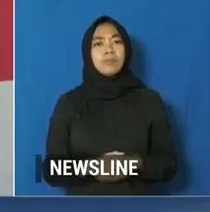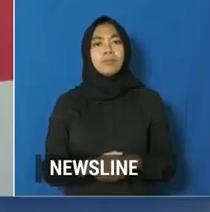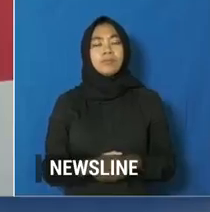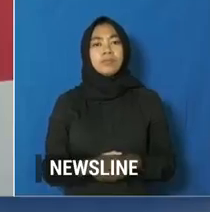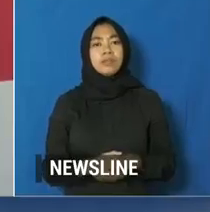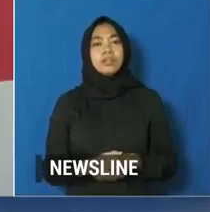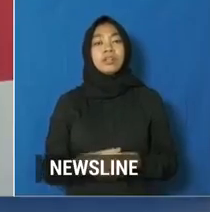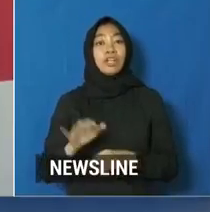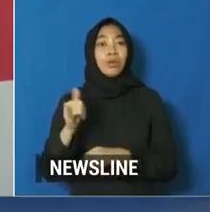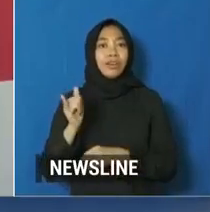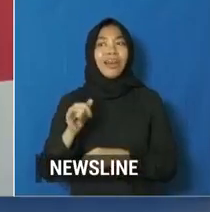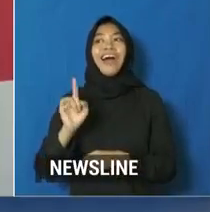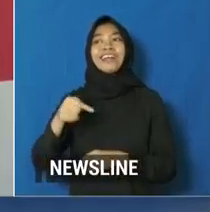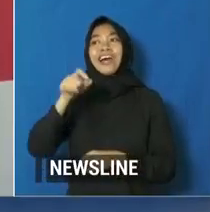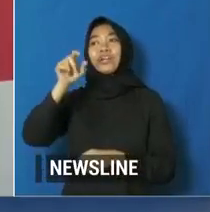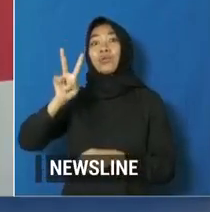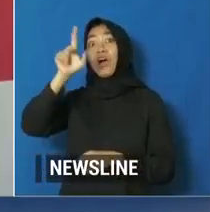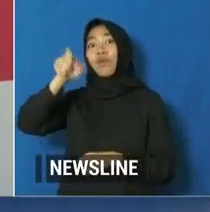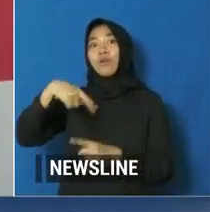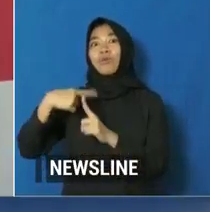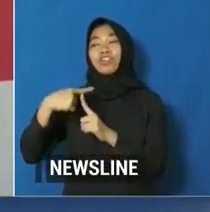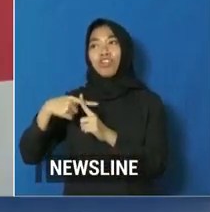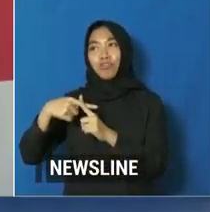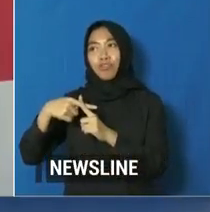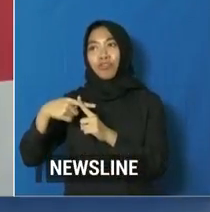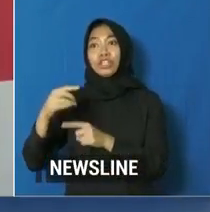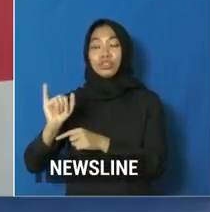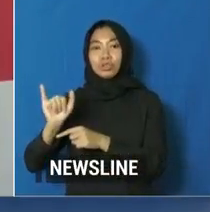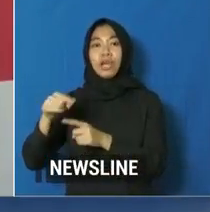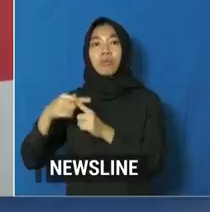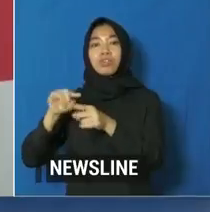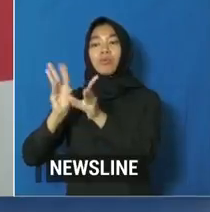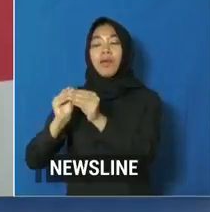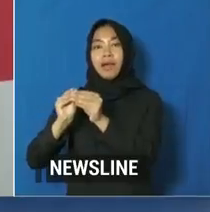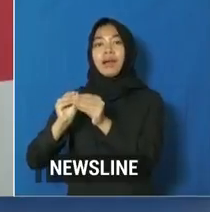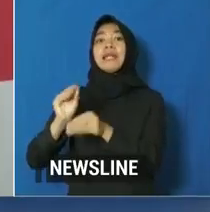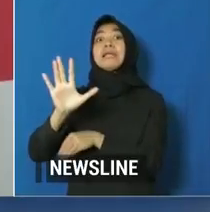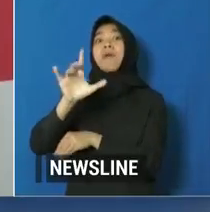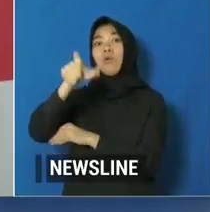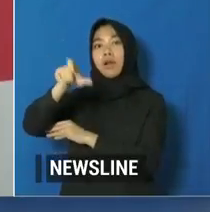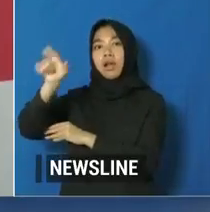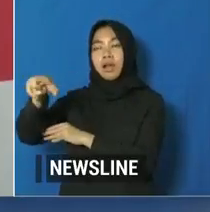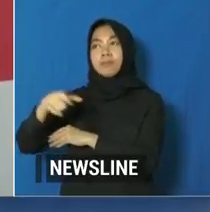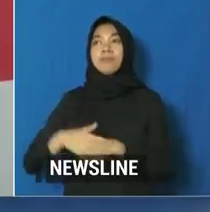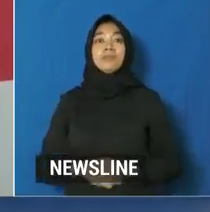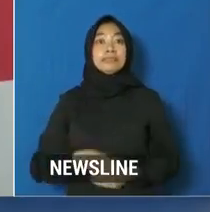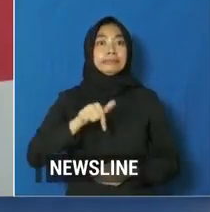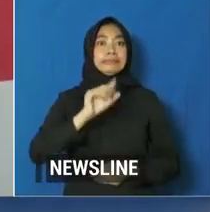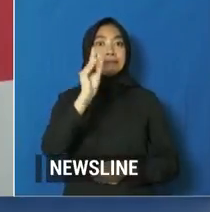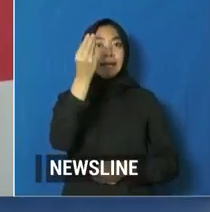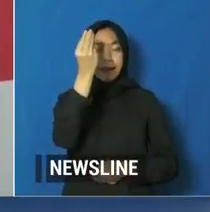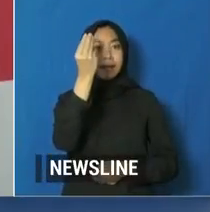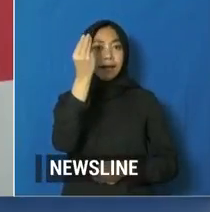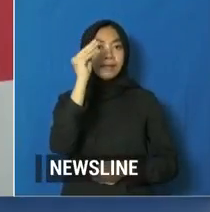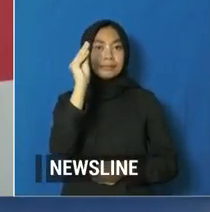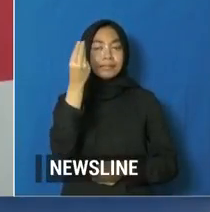baru sebanyak 2 orang, sehingga akumulasi kasus menjadi 5 orang. Untuk DKI Jakarta, ada